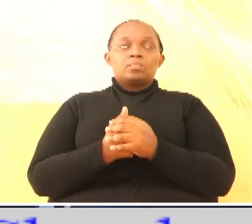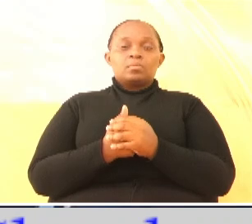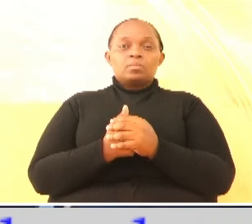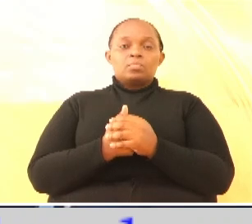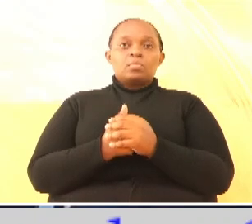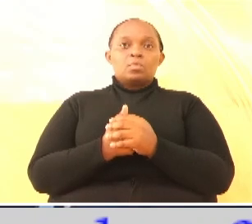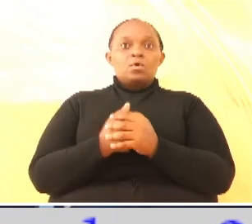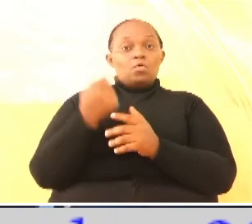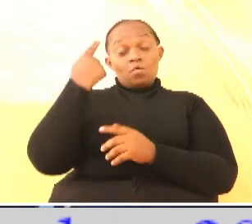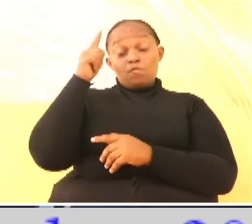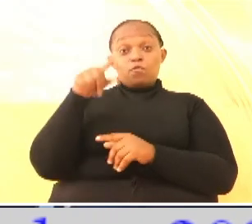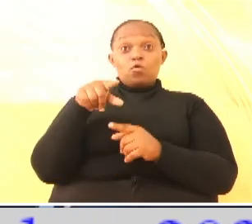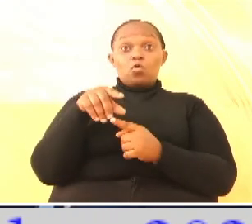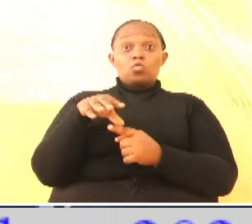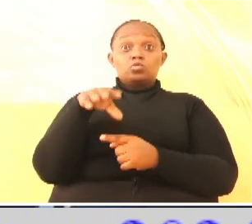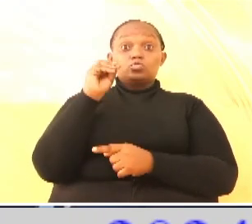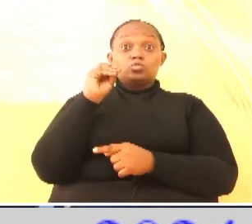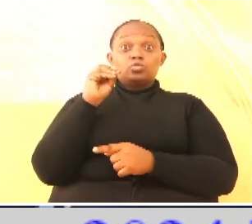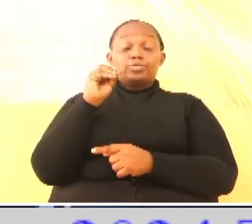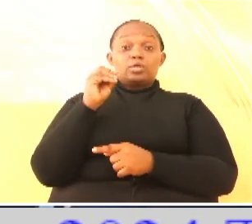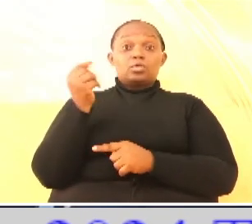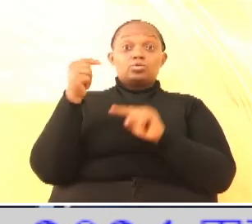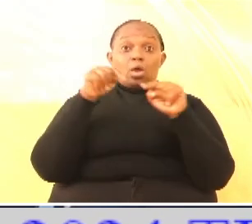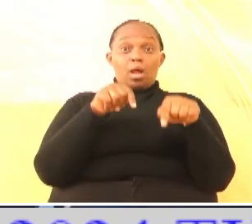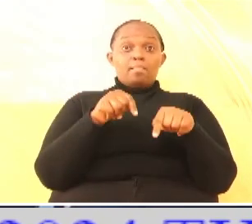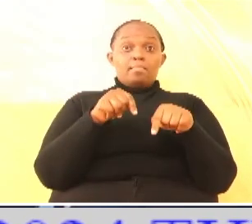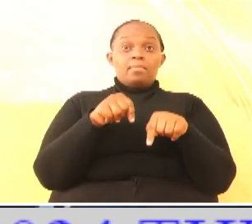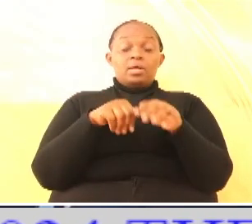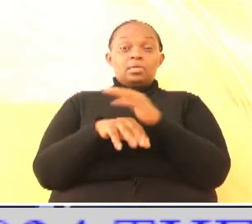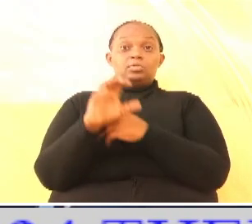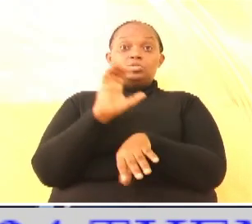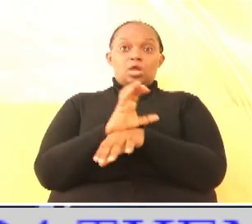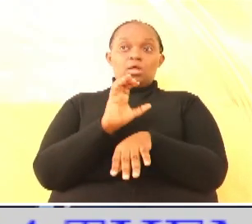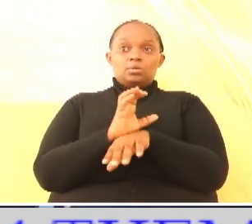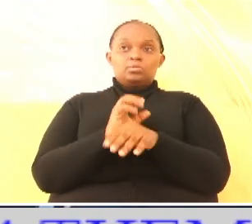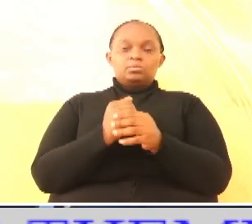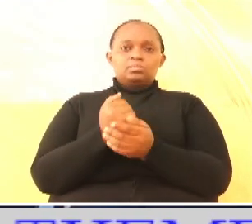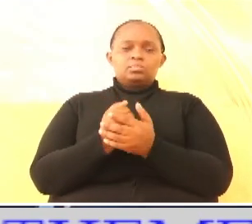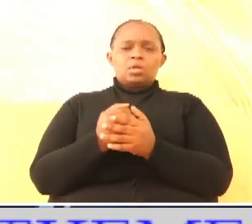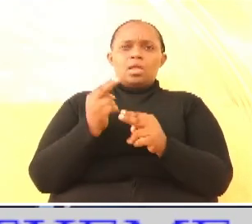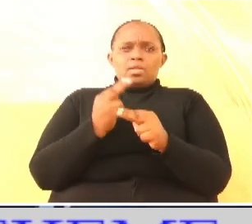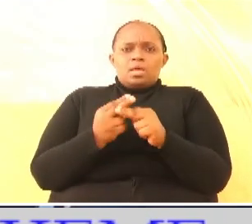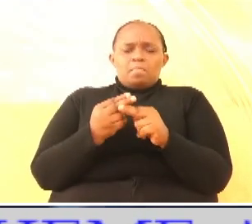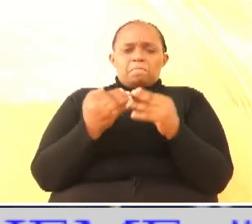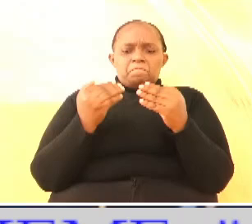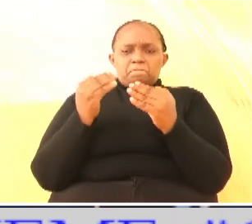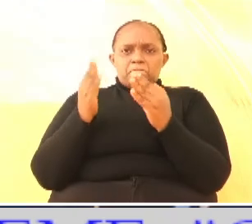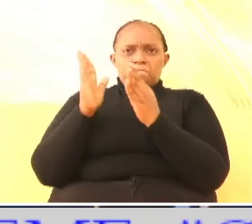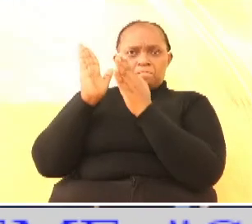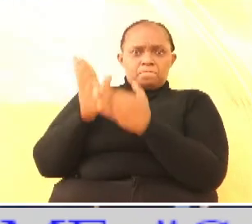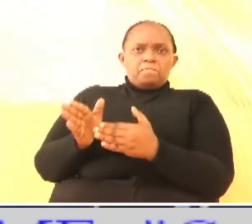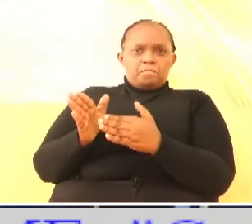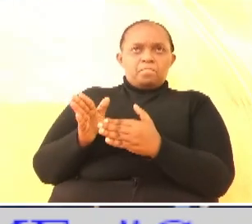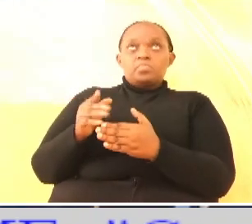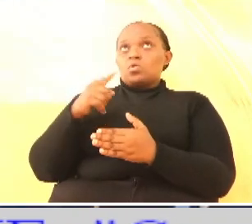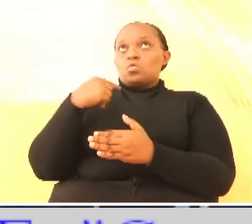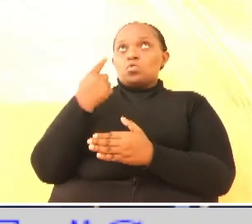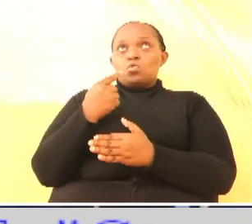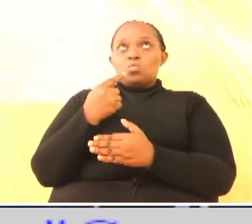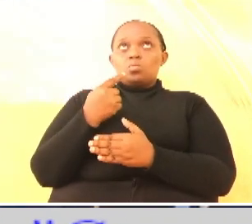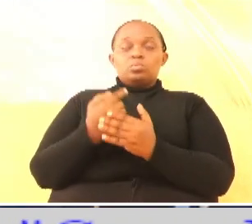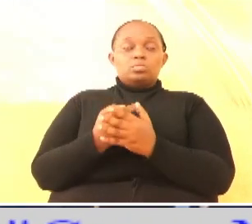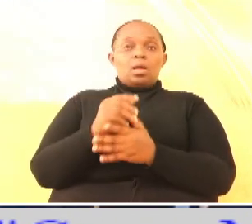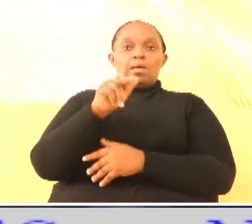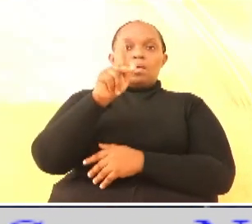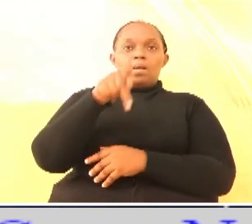kwako, kuja kuweza kulishwa kiroho. Jina langu ni Peter Njoroge